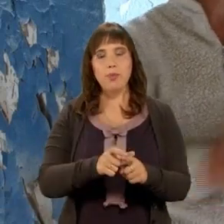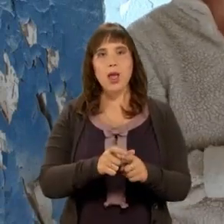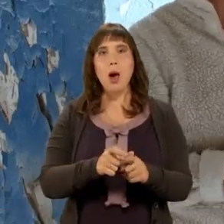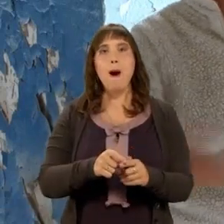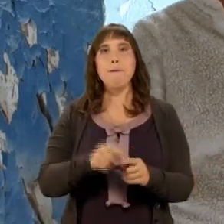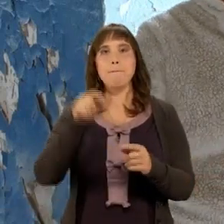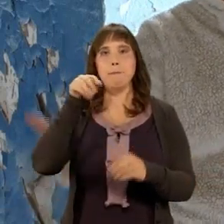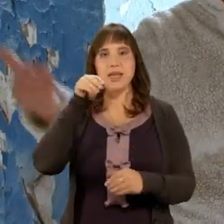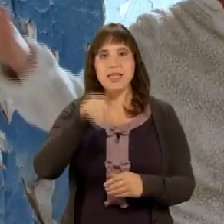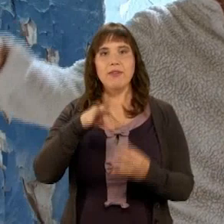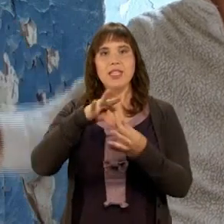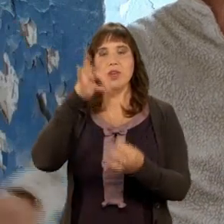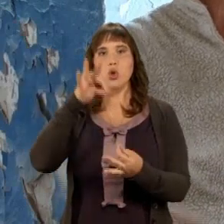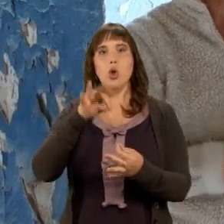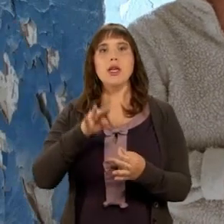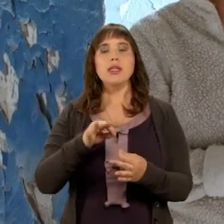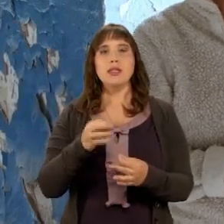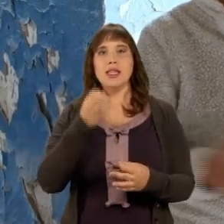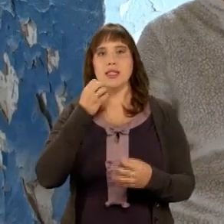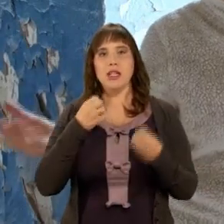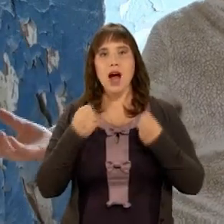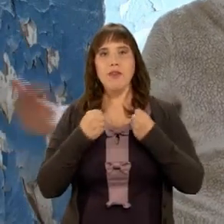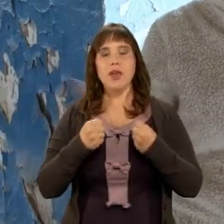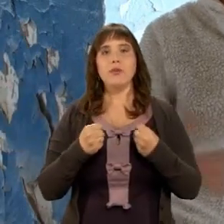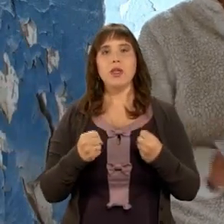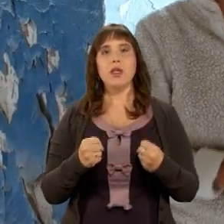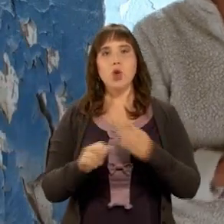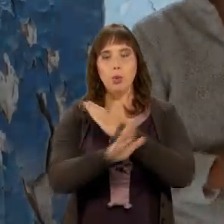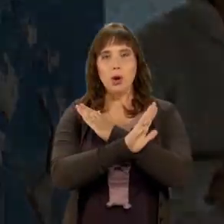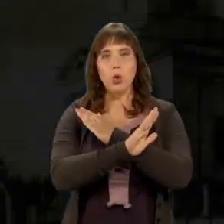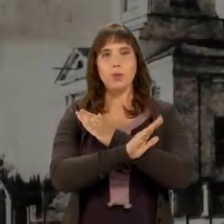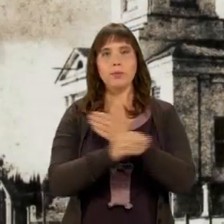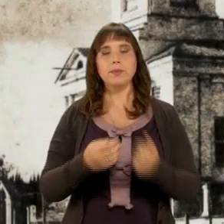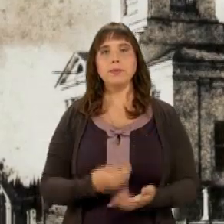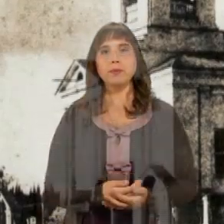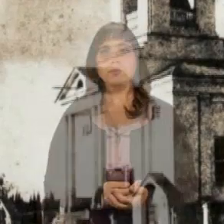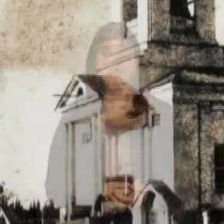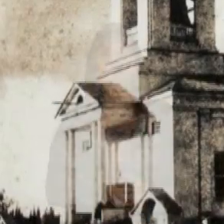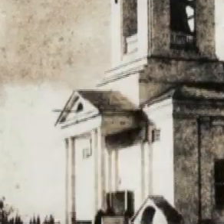поставить свечку и за здравие свое, и за покой наш, когда мы там будем.